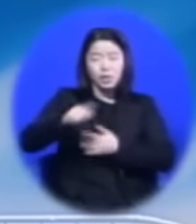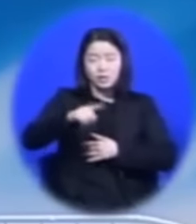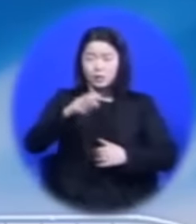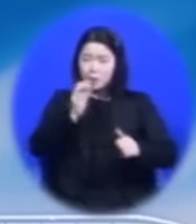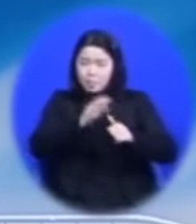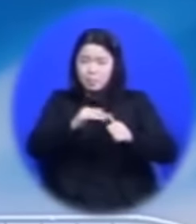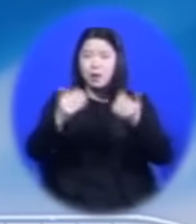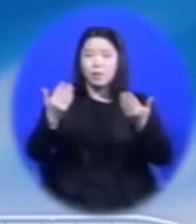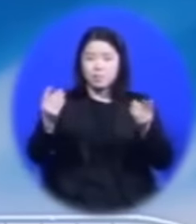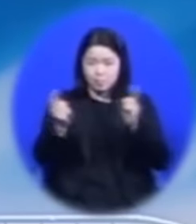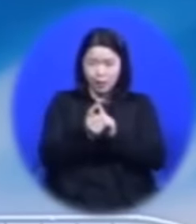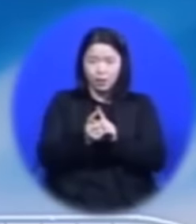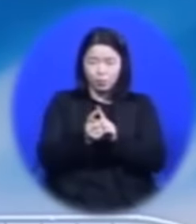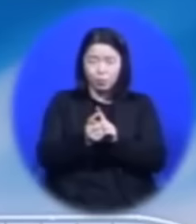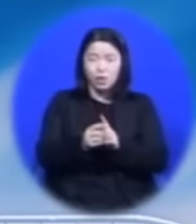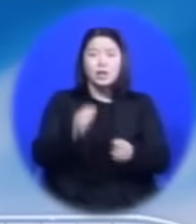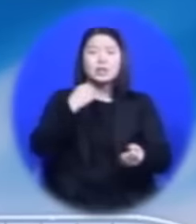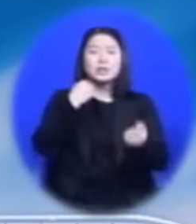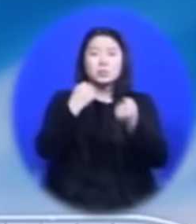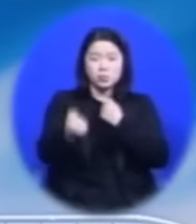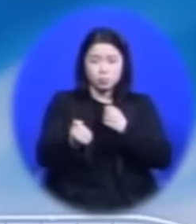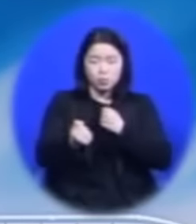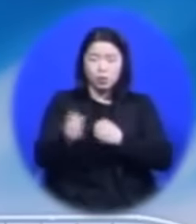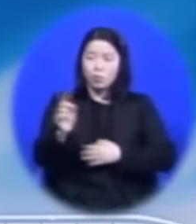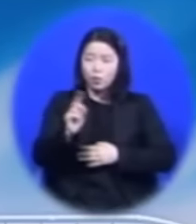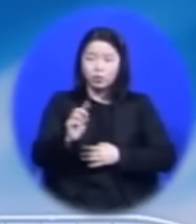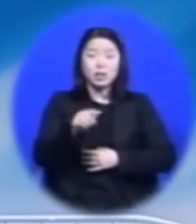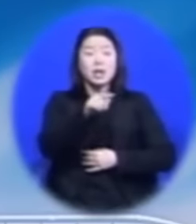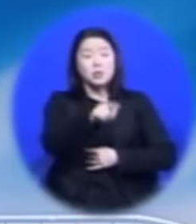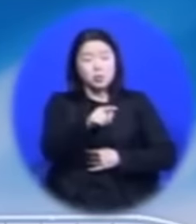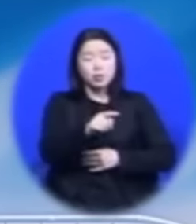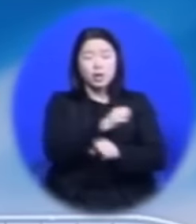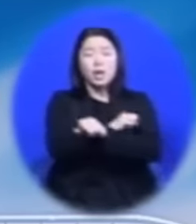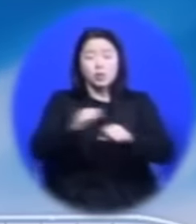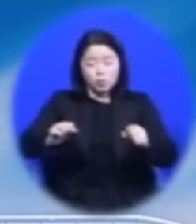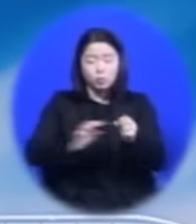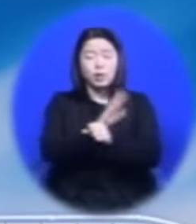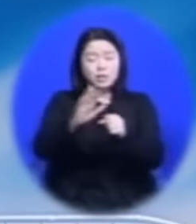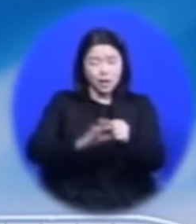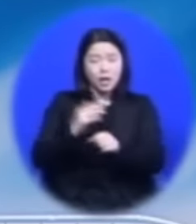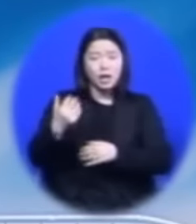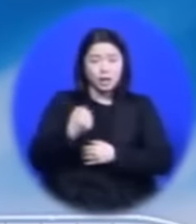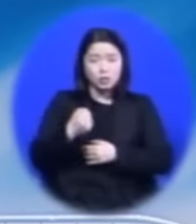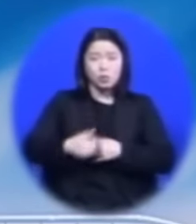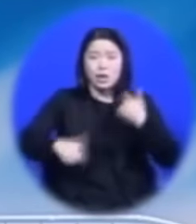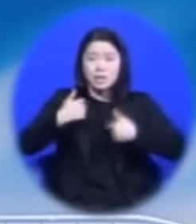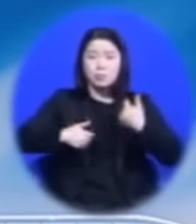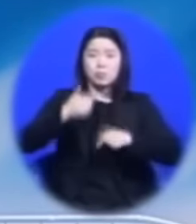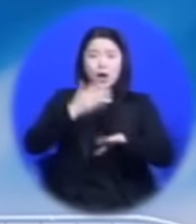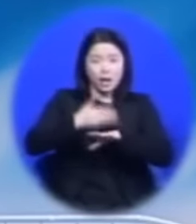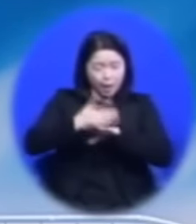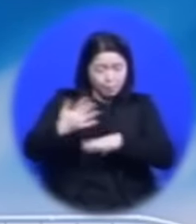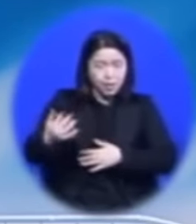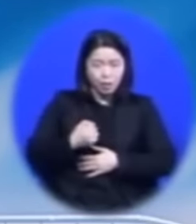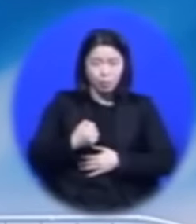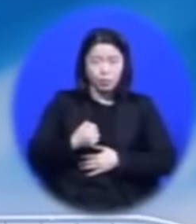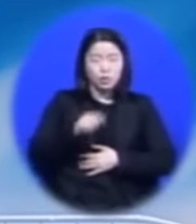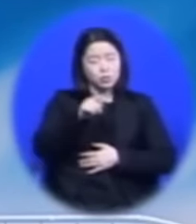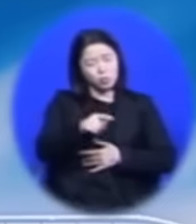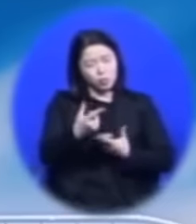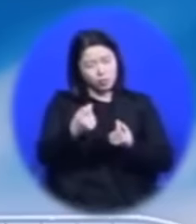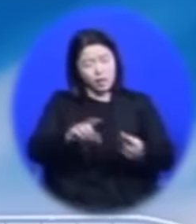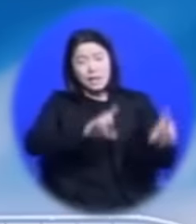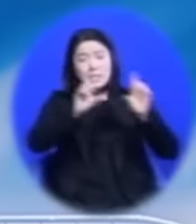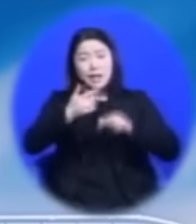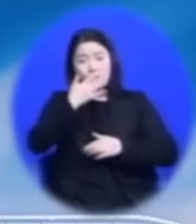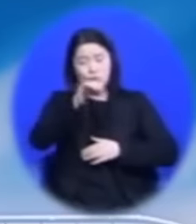핍박을 당하고 그런데도 어떻게 저렇게 용서와 사랑으로 기쁨과 감사로 그렇게 살 수